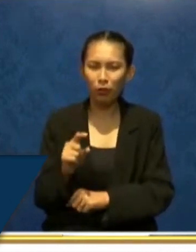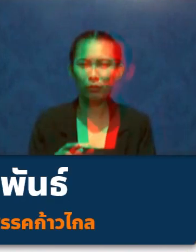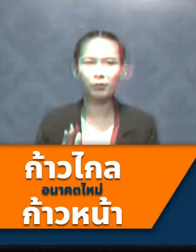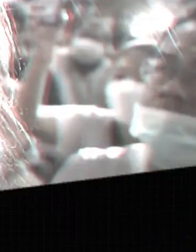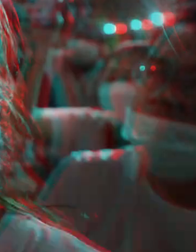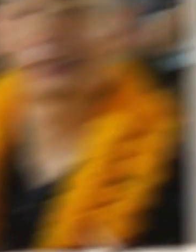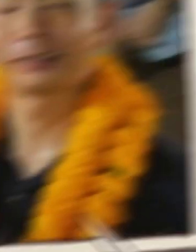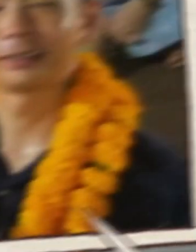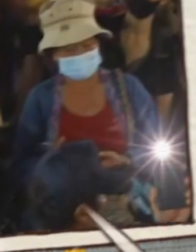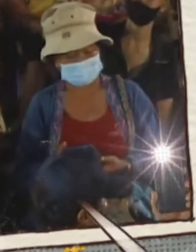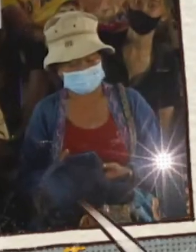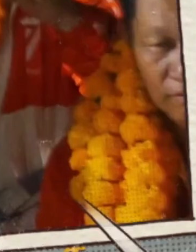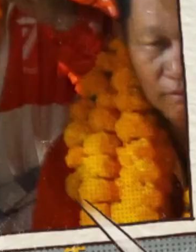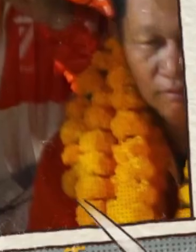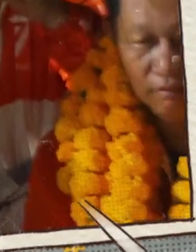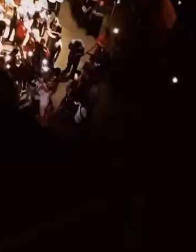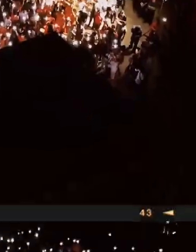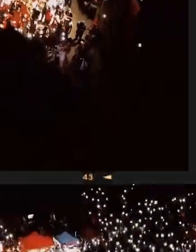ขบคุณค่ะ